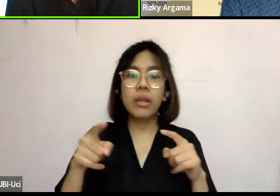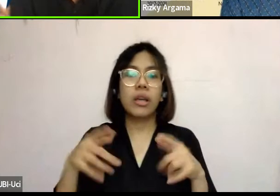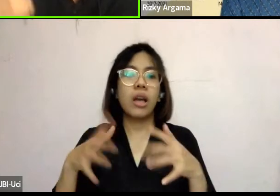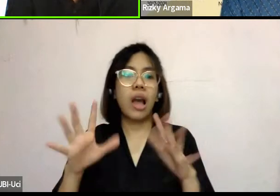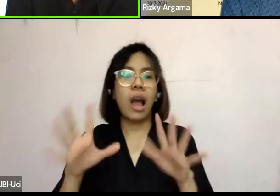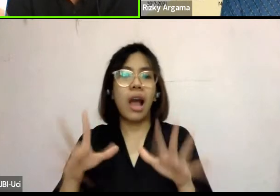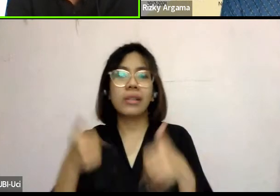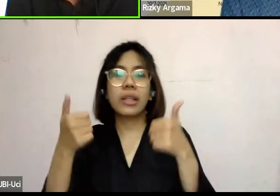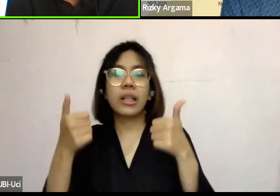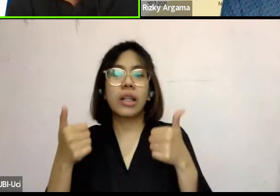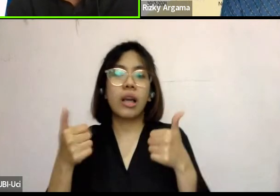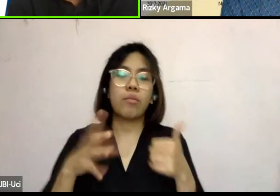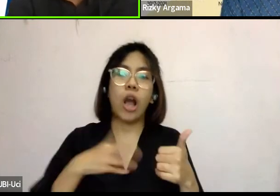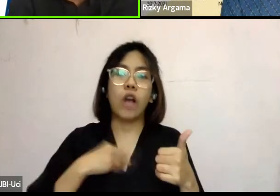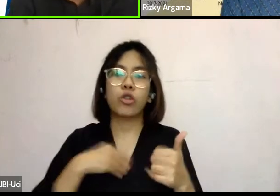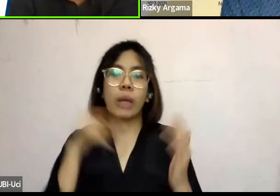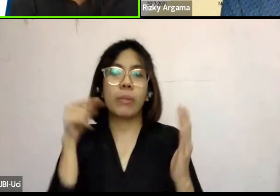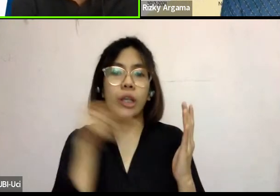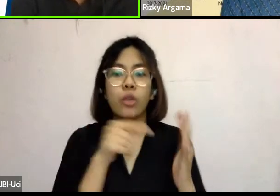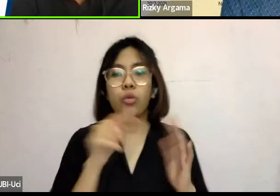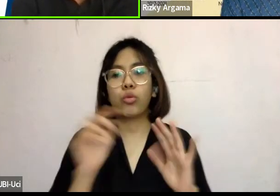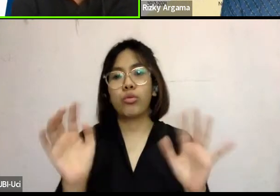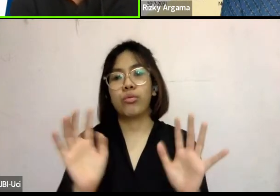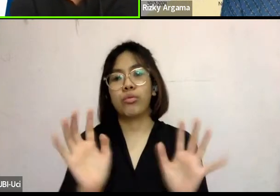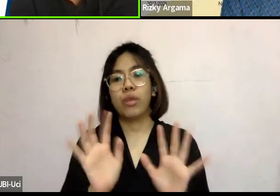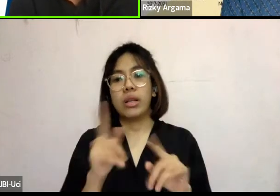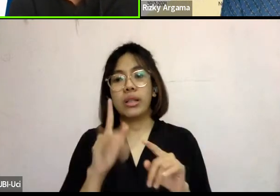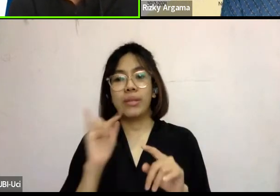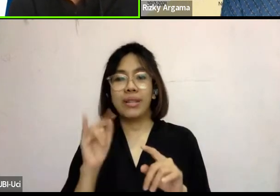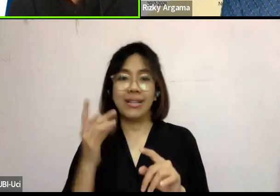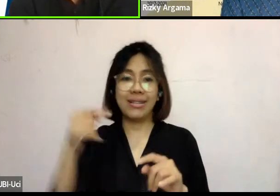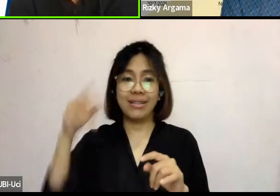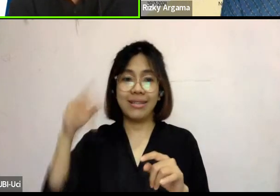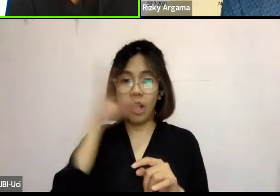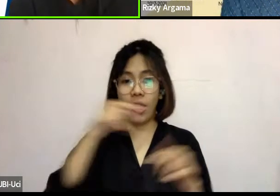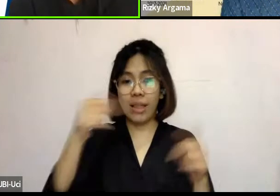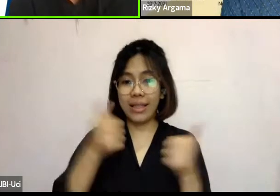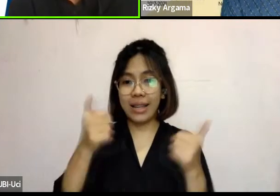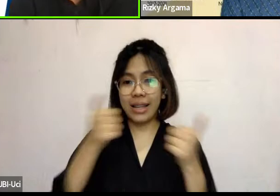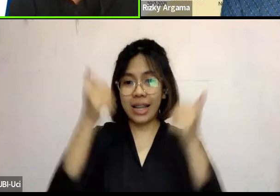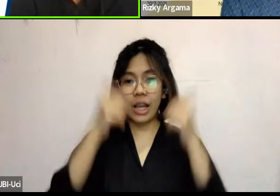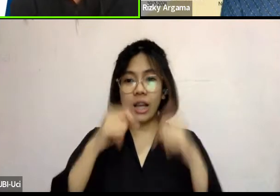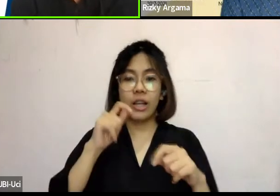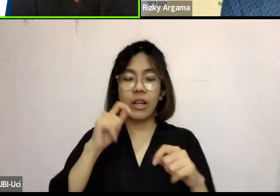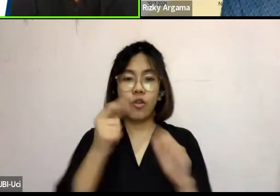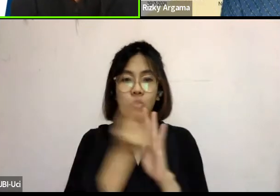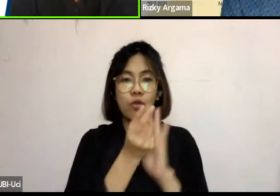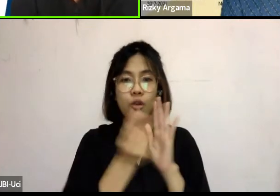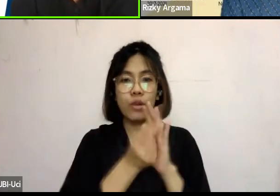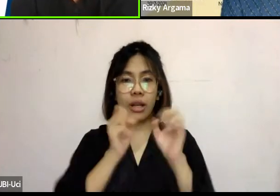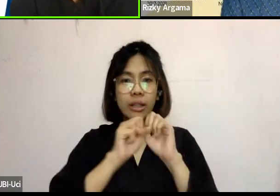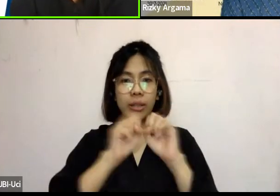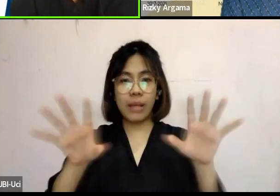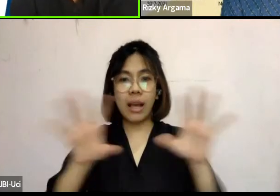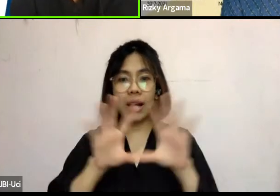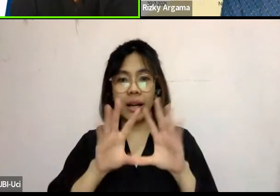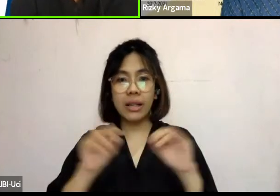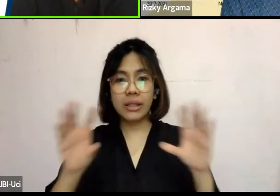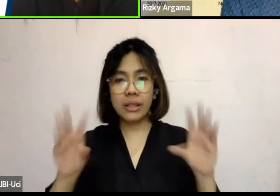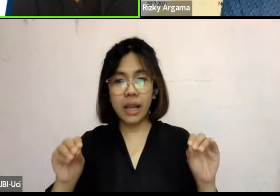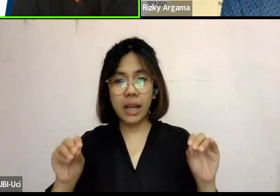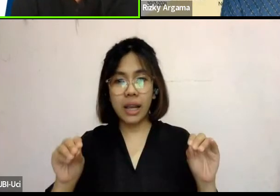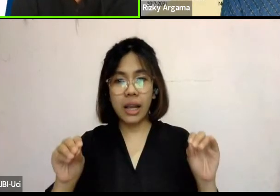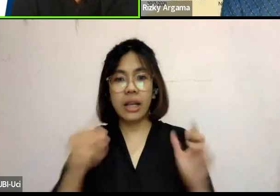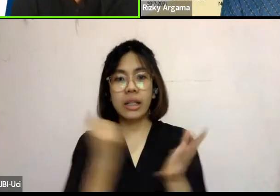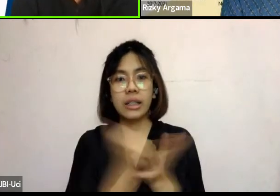sebetulnya maksudnya begitu gitu salah satunya yang terkenal Karang ini adalah sih kita kerjakan fotonya gitu ya sebetulnya